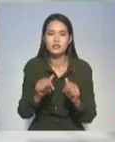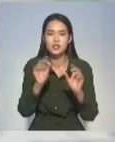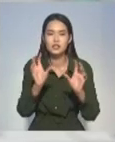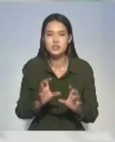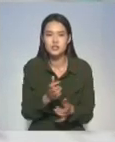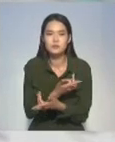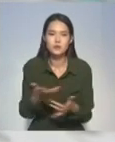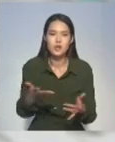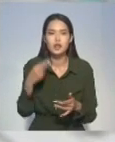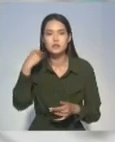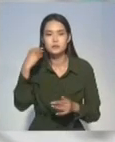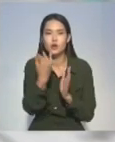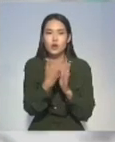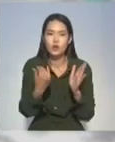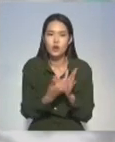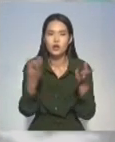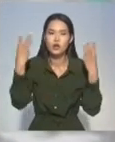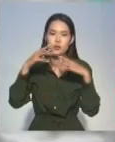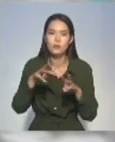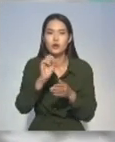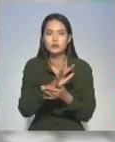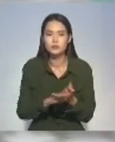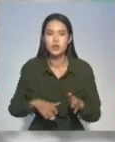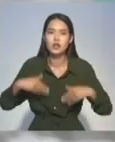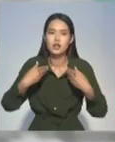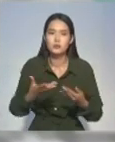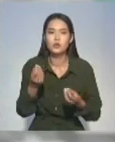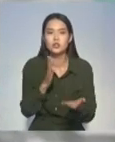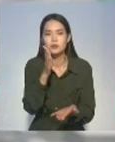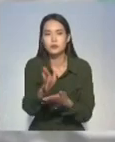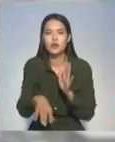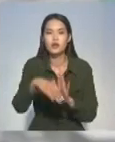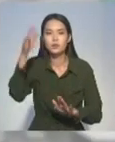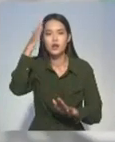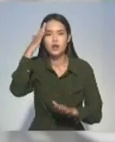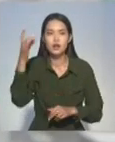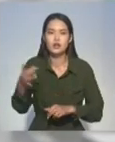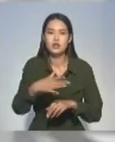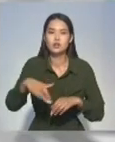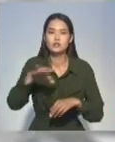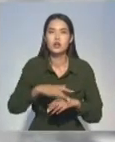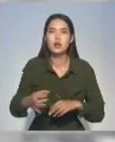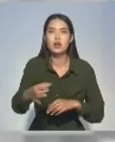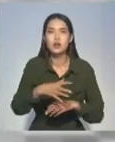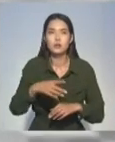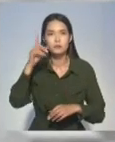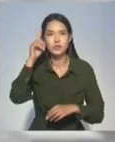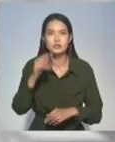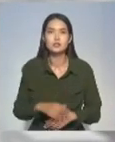Реализация президентской программы политической модернизации продолжается. Предстоят еще прямые выборы акимов районов и городов областного значения.